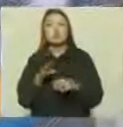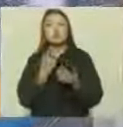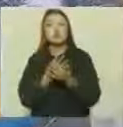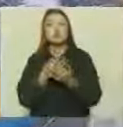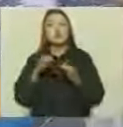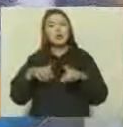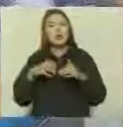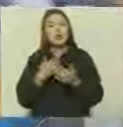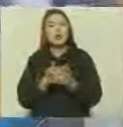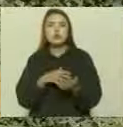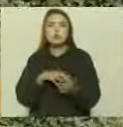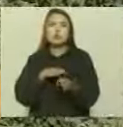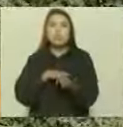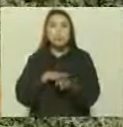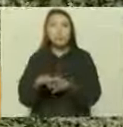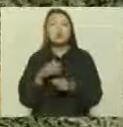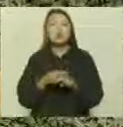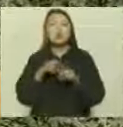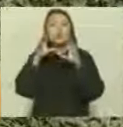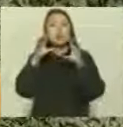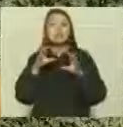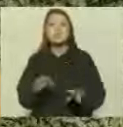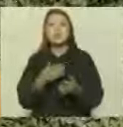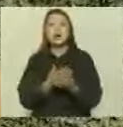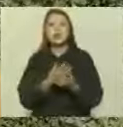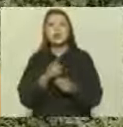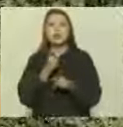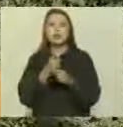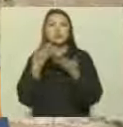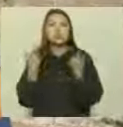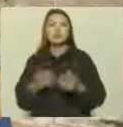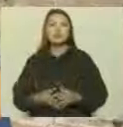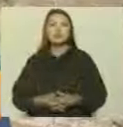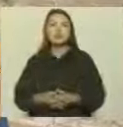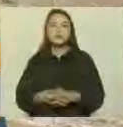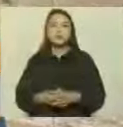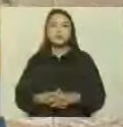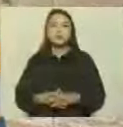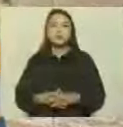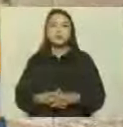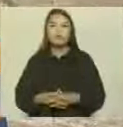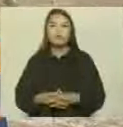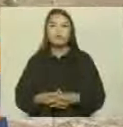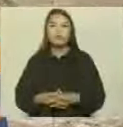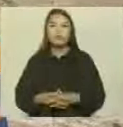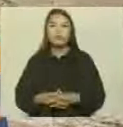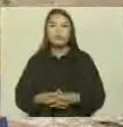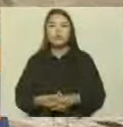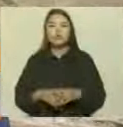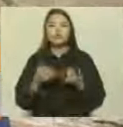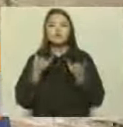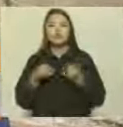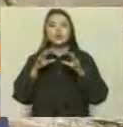аяқтыларды ол жерден бір жола көшіруге заңның осалдығы кедергі келтіріп тұрғанын жасырмады. Қазір енді қолданыстағы заңнамаға